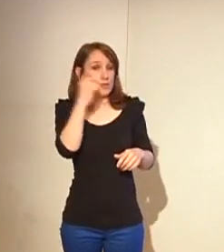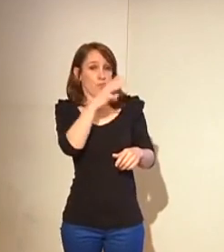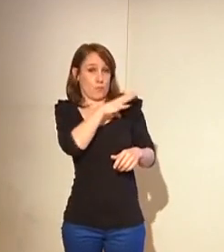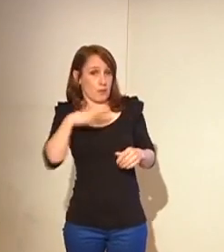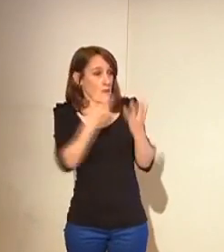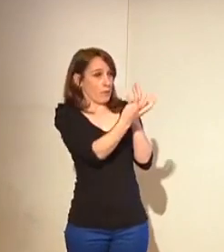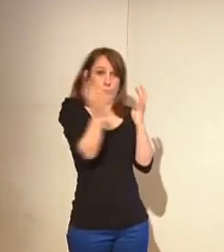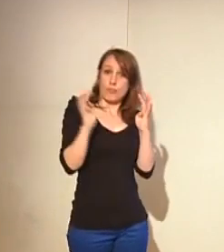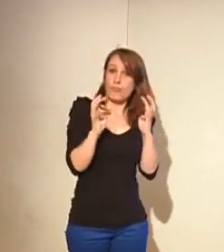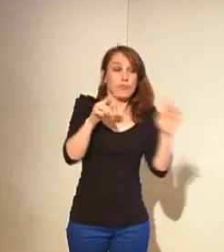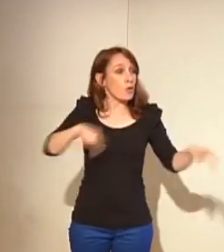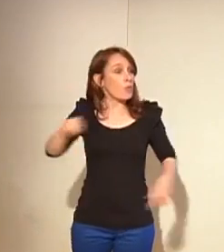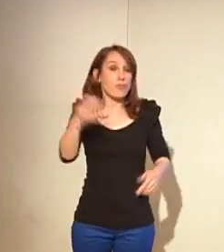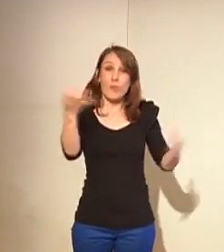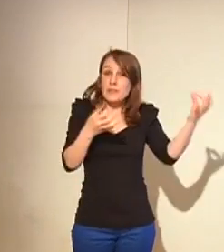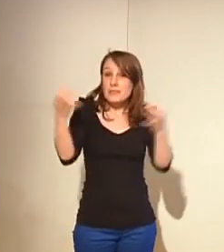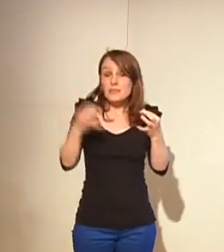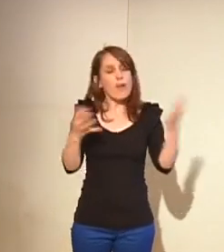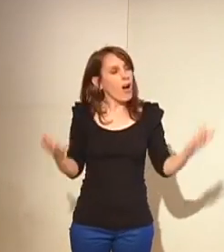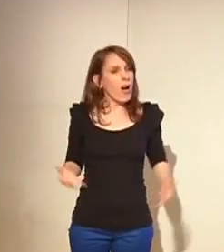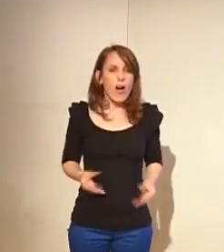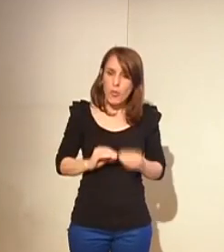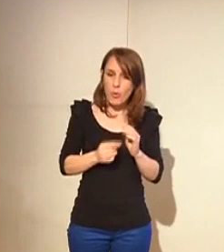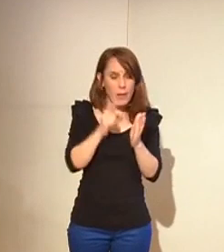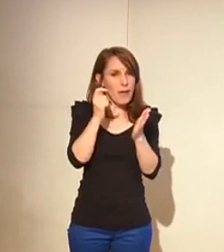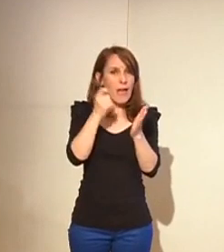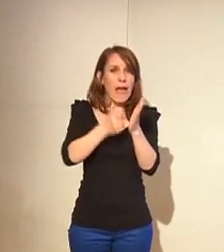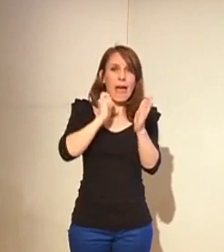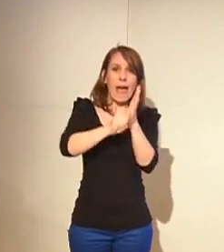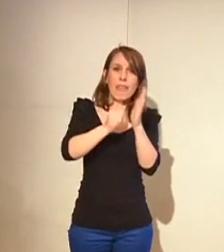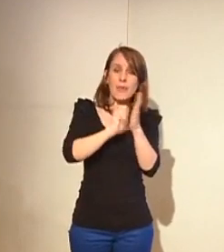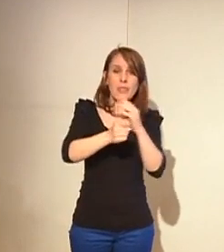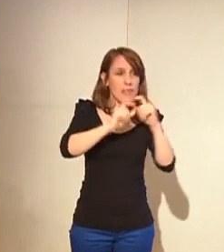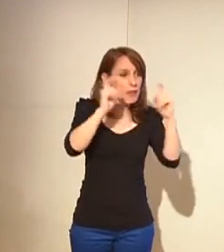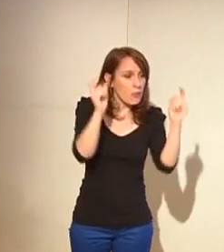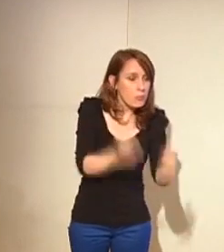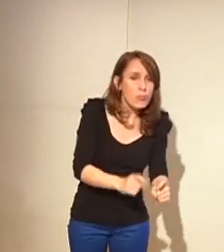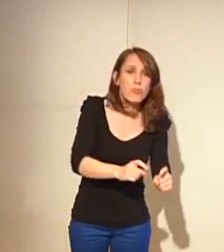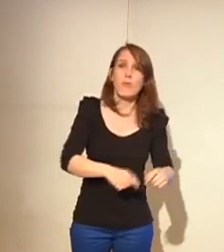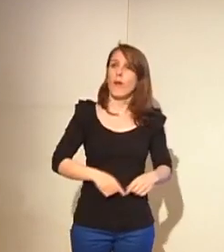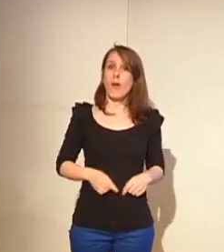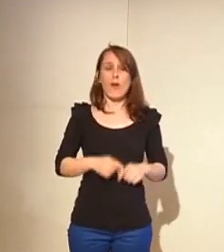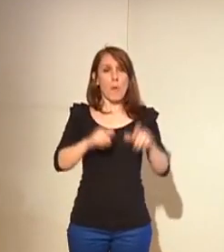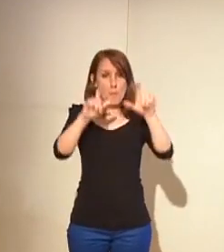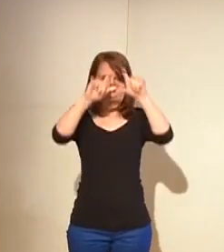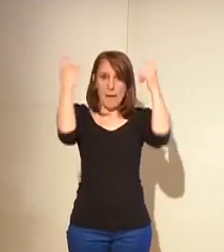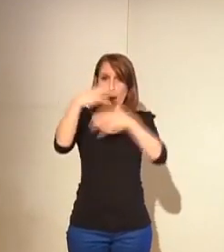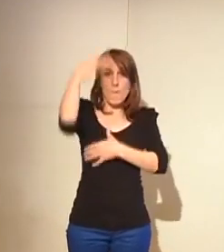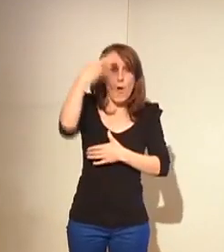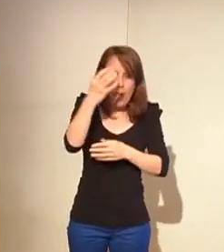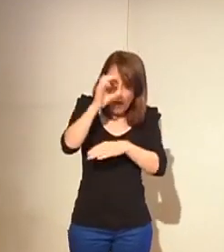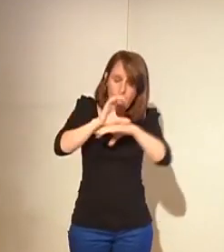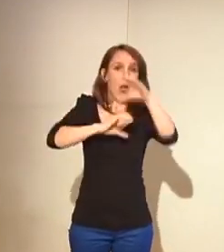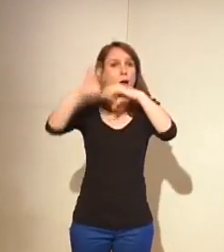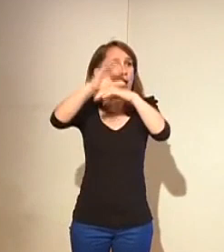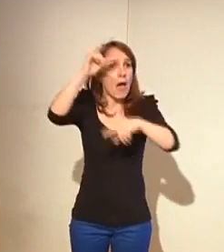ceux qui disent que cette baisse des anités la suppression des getons de présence cette non cumule de Montat que nous proposons que tout